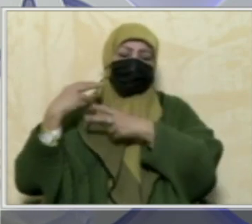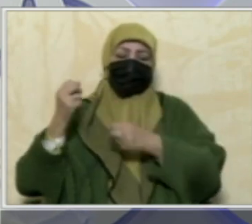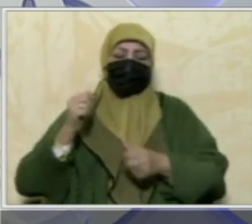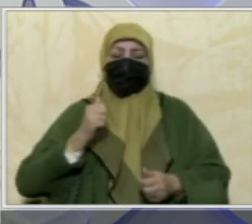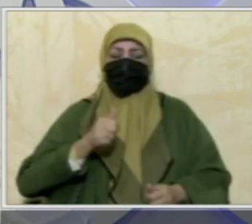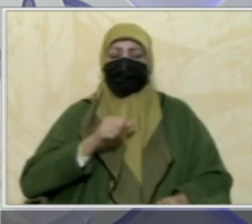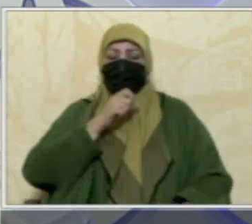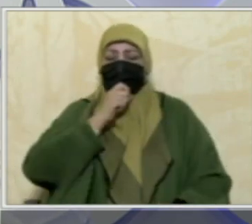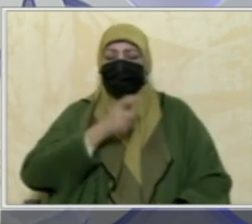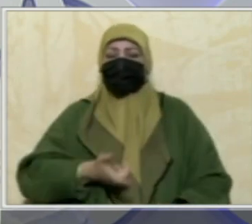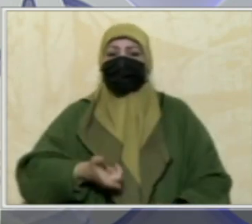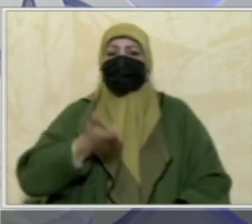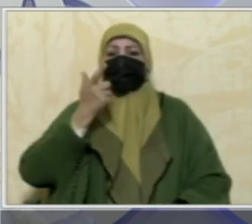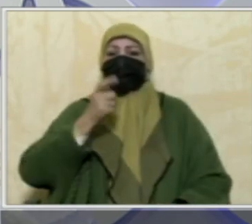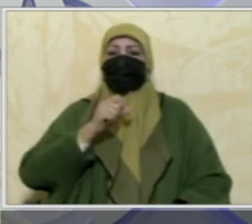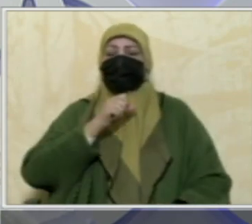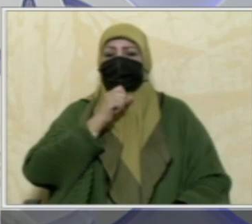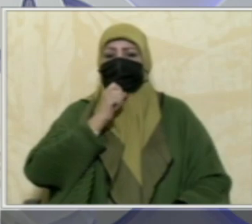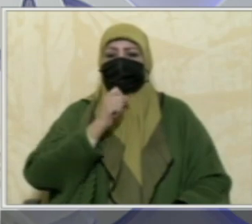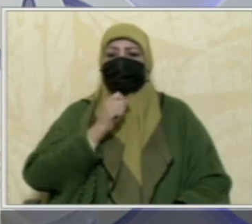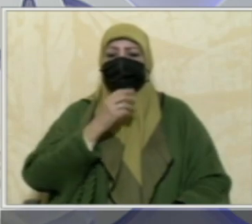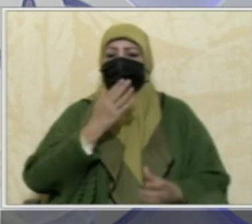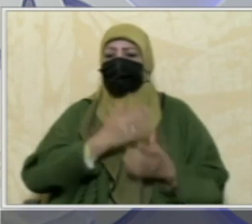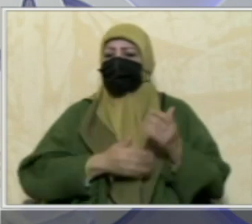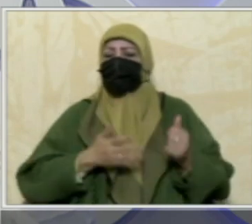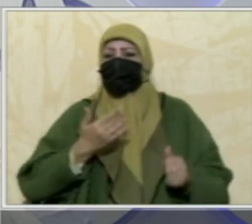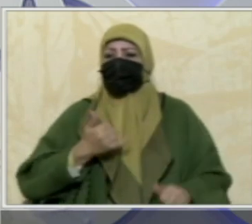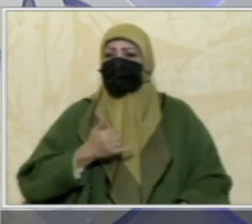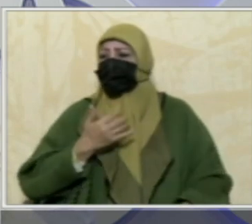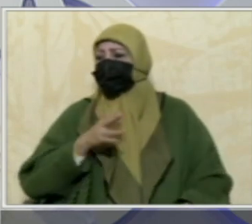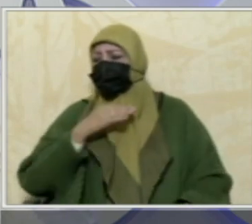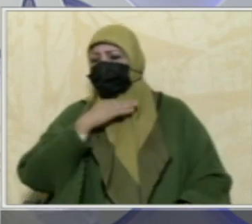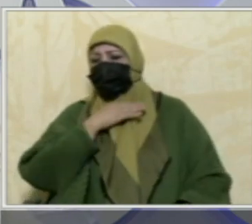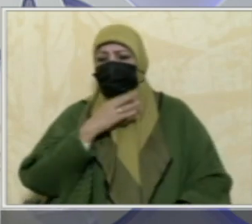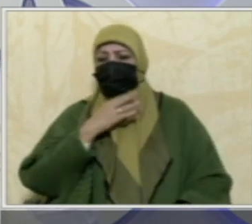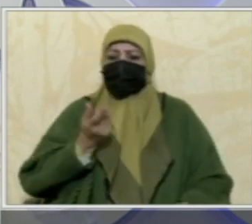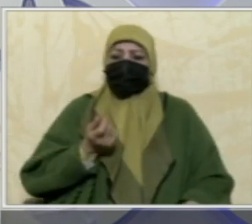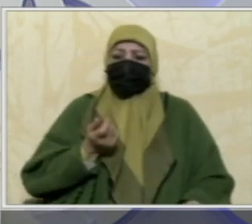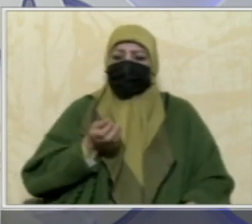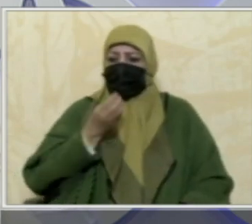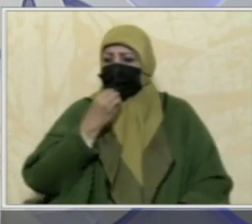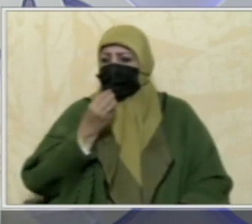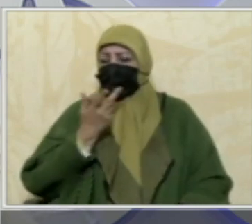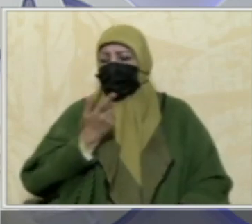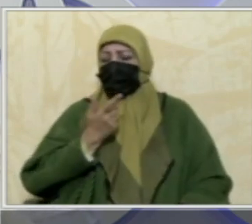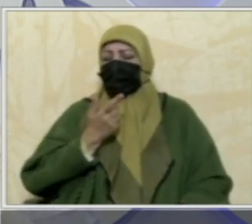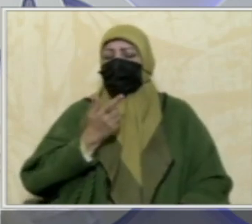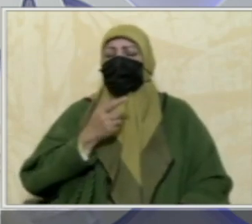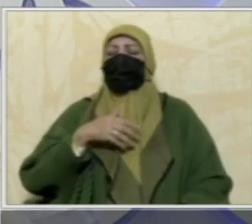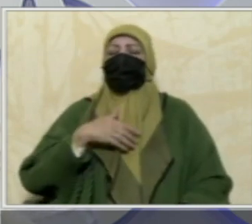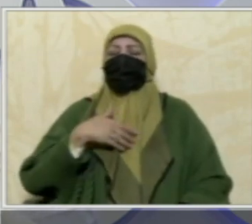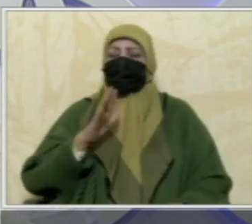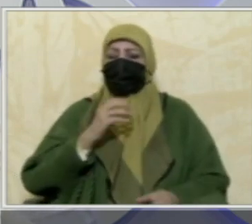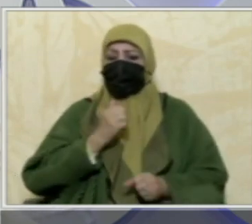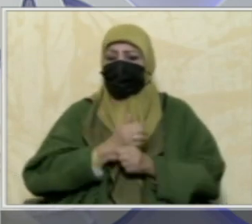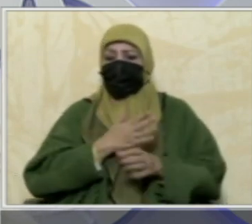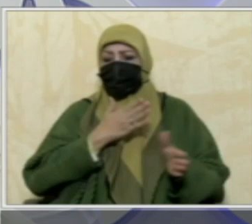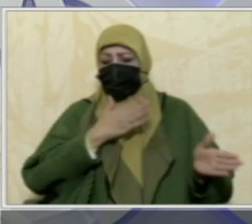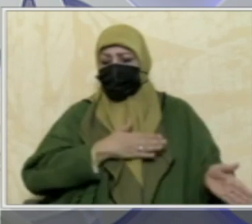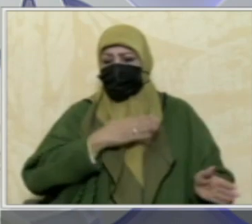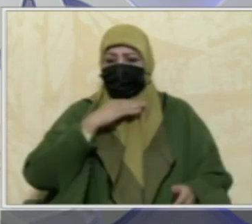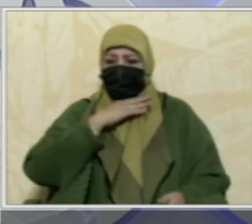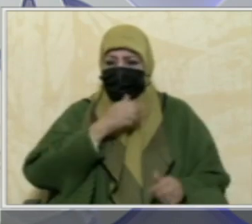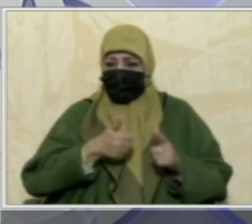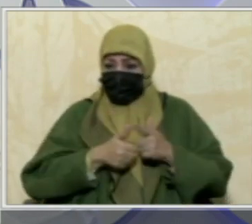عندهاش صغار مثلا يقول كان يذبح اضحيه وما عنديش من ياكل ولا كذا نقول له طبق السنه واذبح الاضحيه يكتب لك